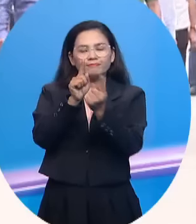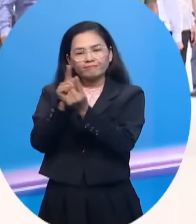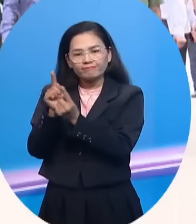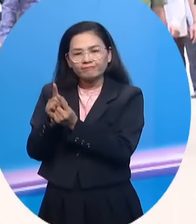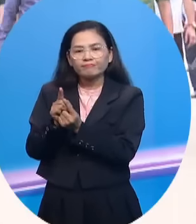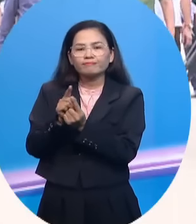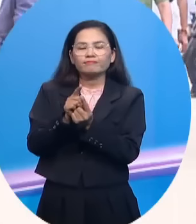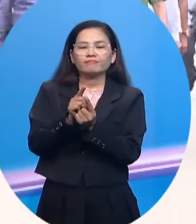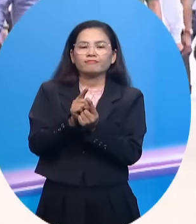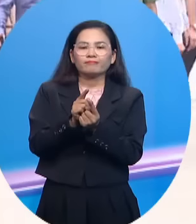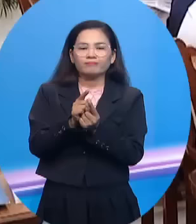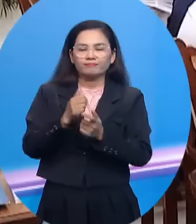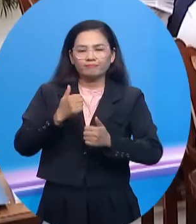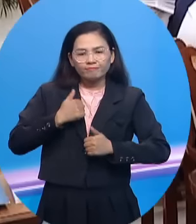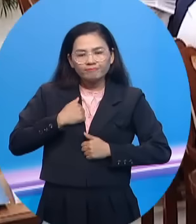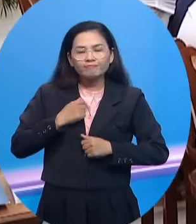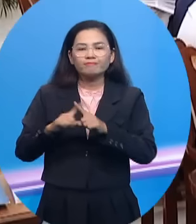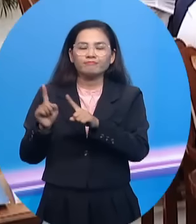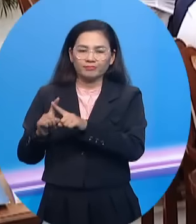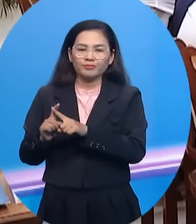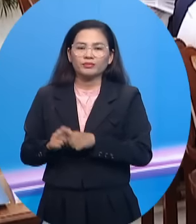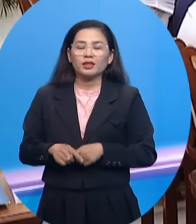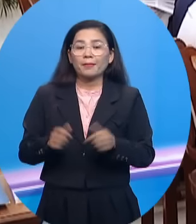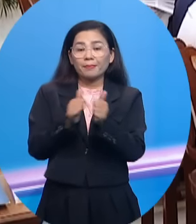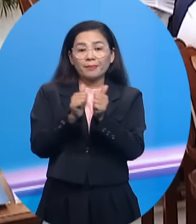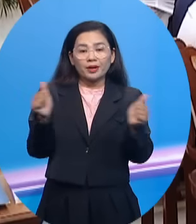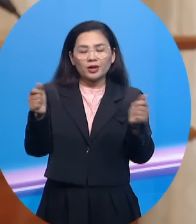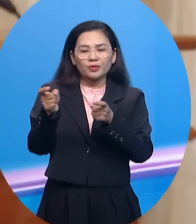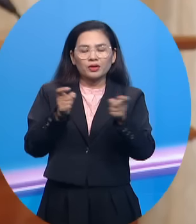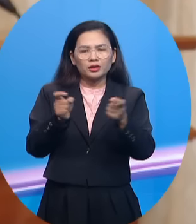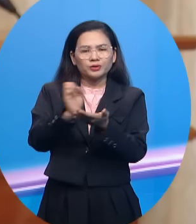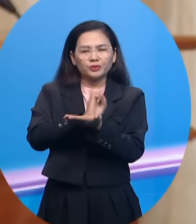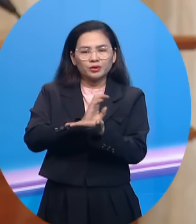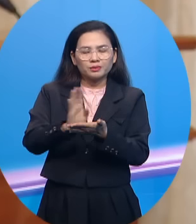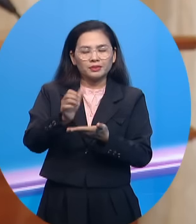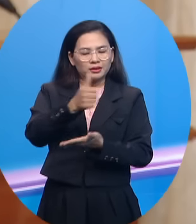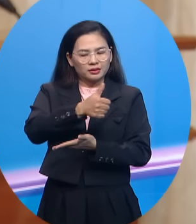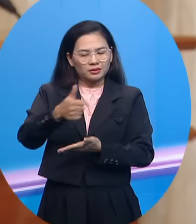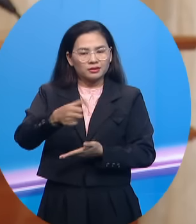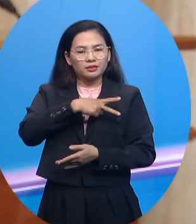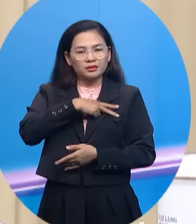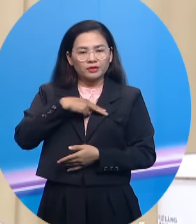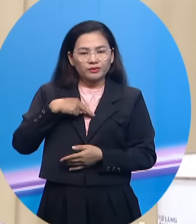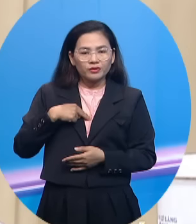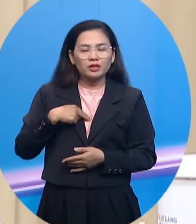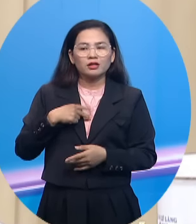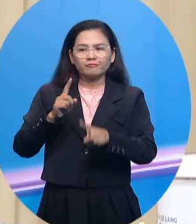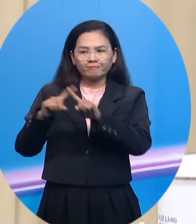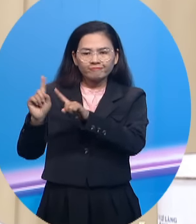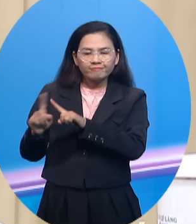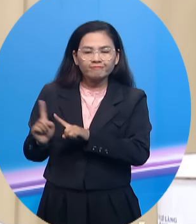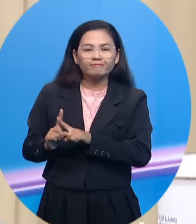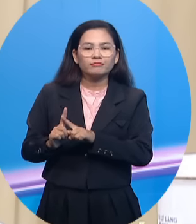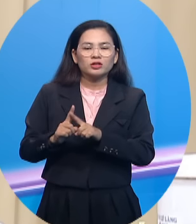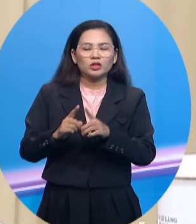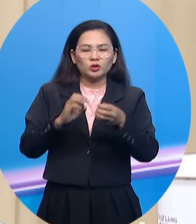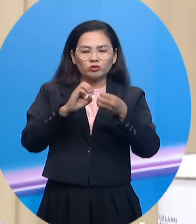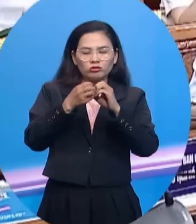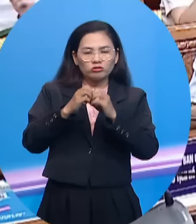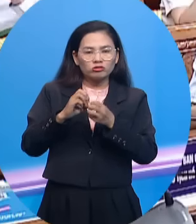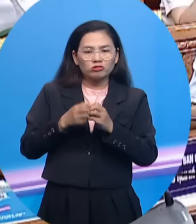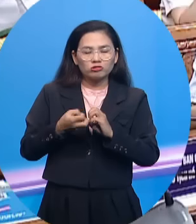biệt, Ban Quản lý Lăng đã chủ động xây dựng kế hoạch, chuẩn bị tốt về nhân lực, vật tư, phương án, phối hợp hiệp đồng, triển khai thực hiện tu bổ định